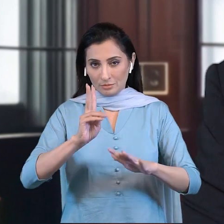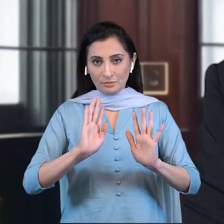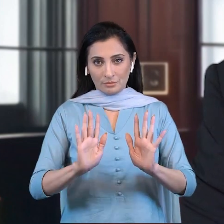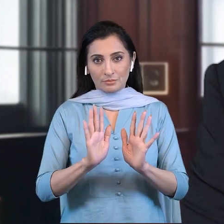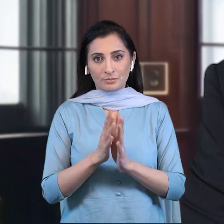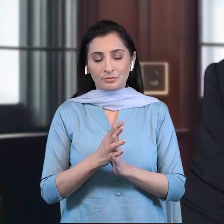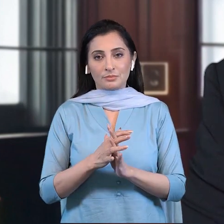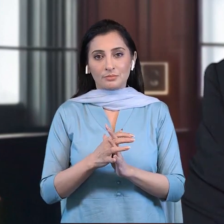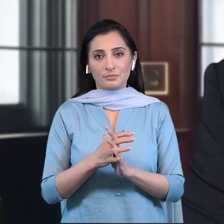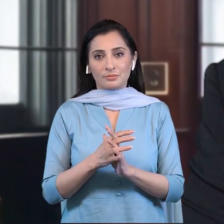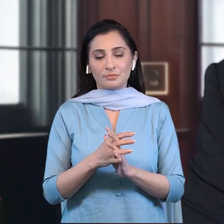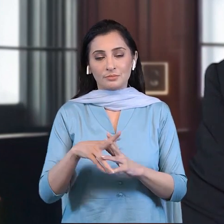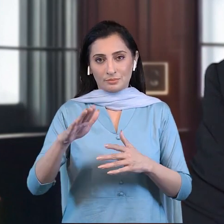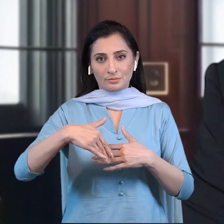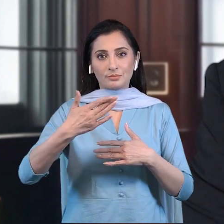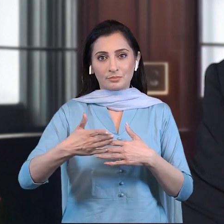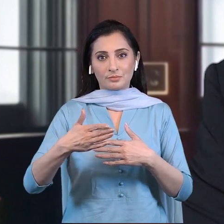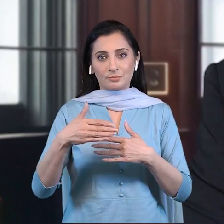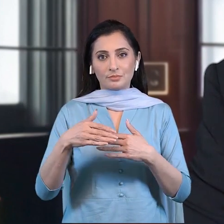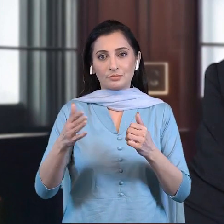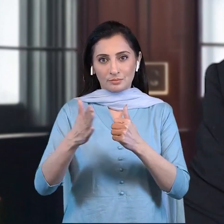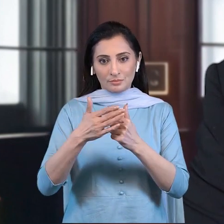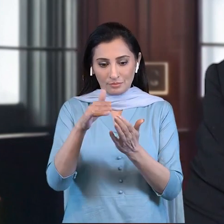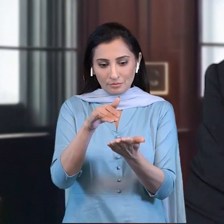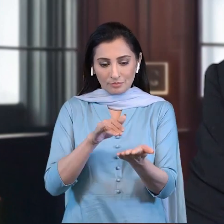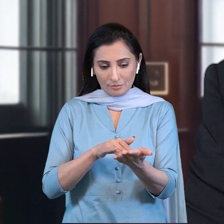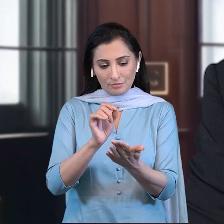ہوگا، اور اس کے بعد نکاح